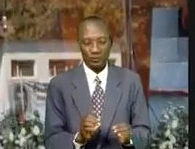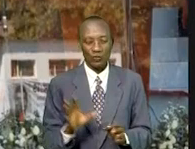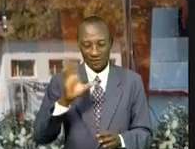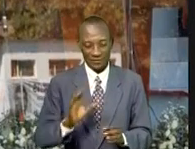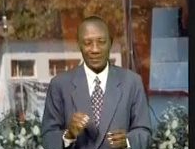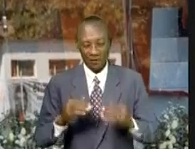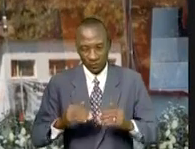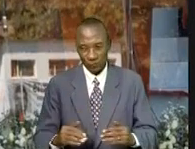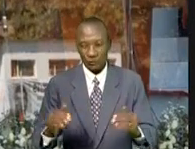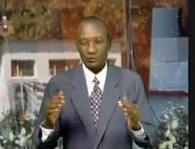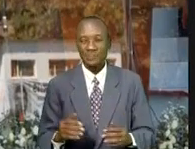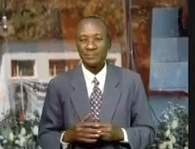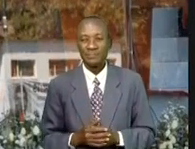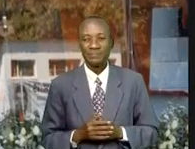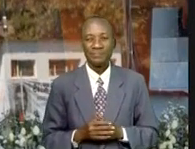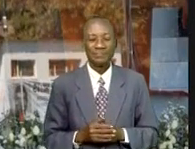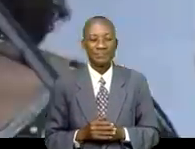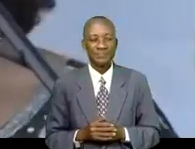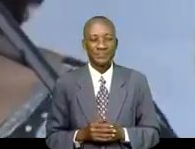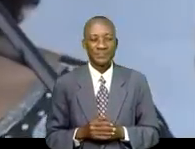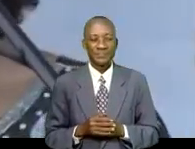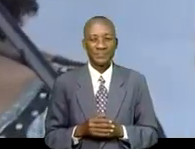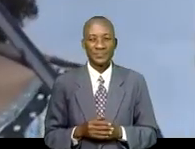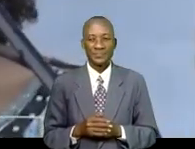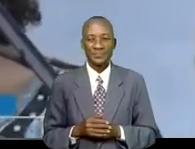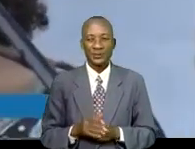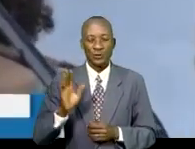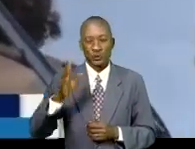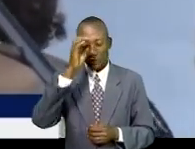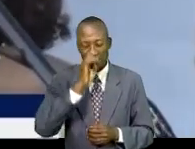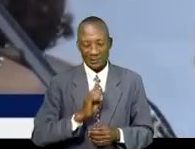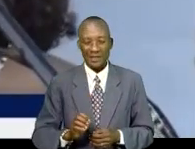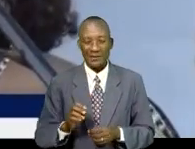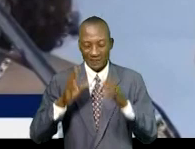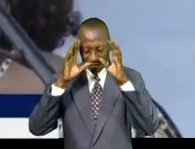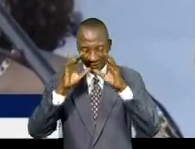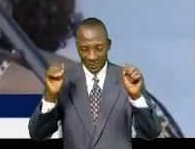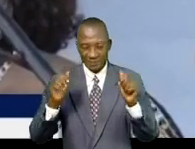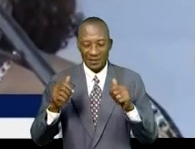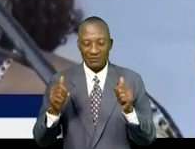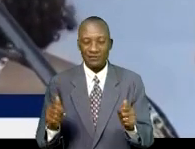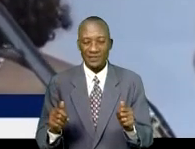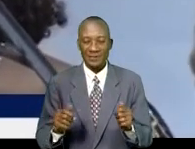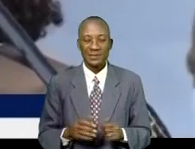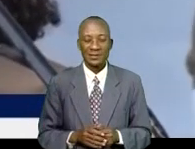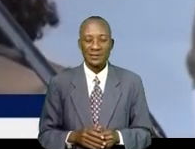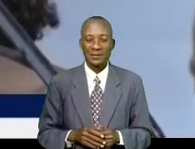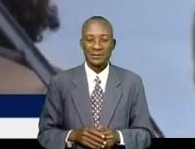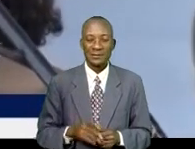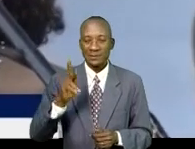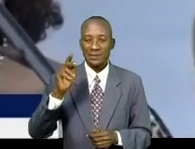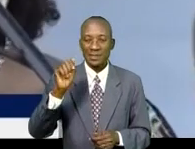continentale. Son Excellence le docteur David Kenneth Kaunda, paix à son âme, et ses